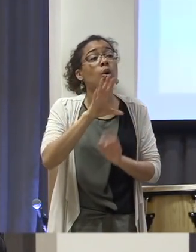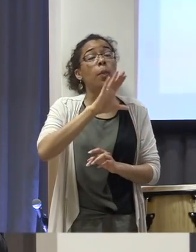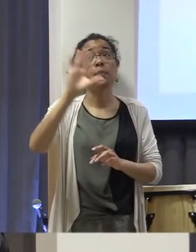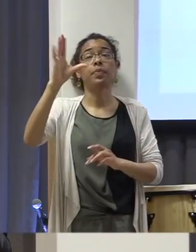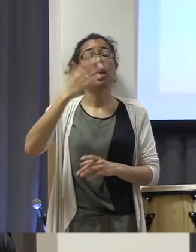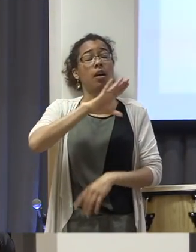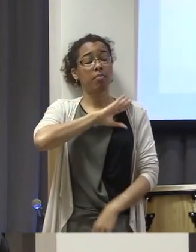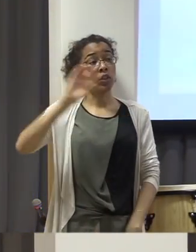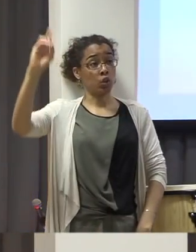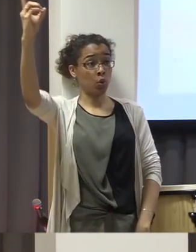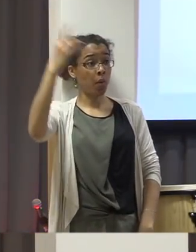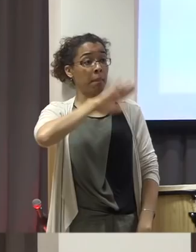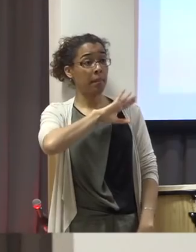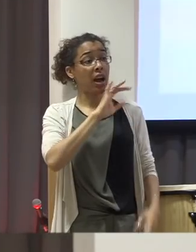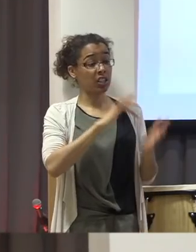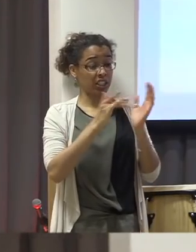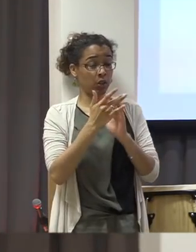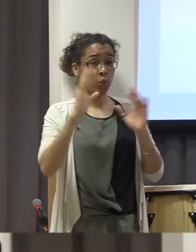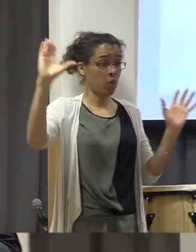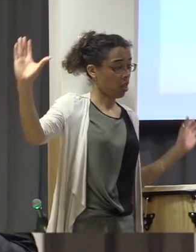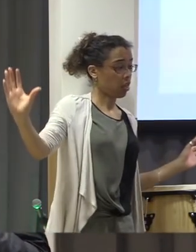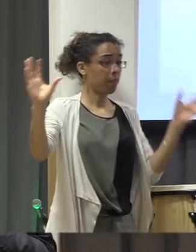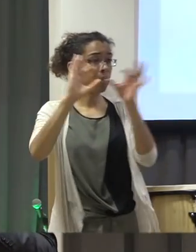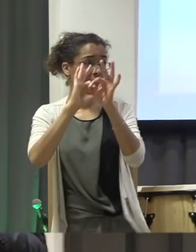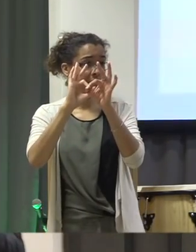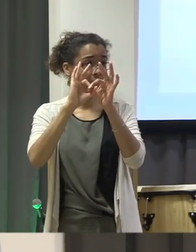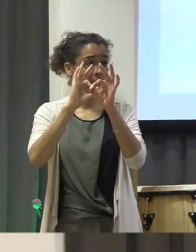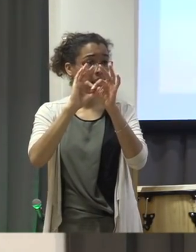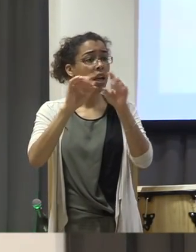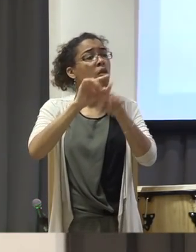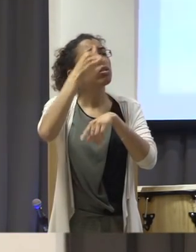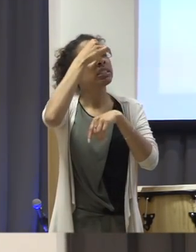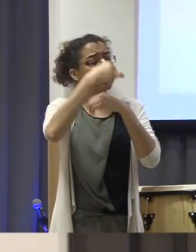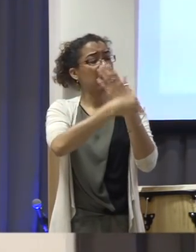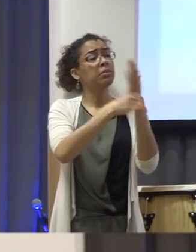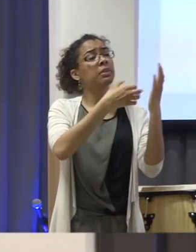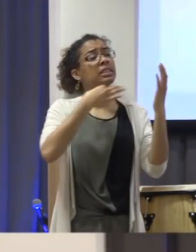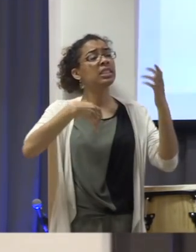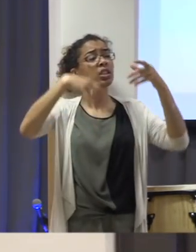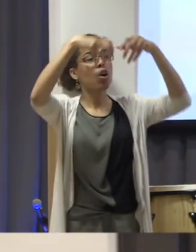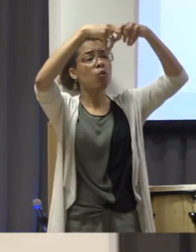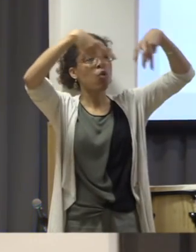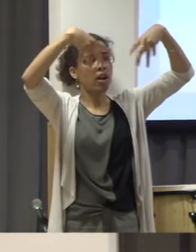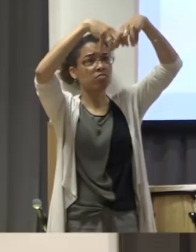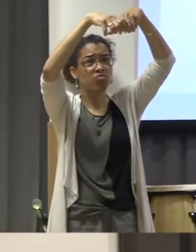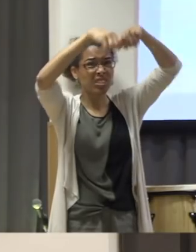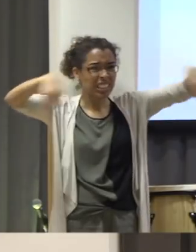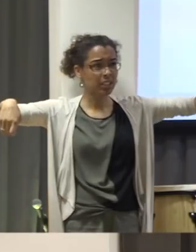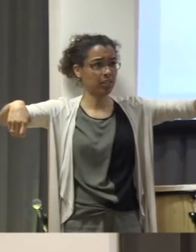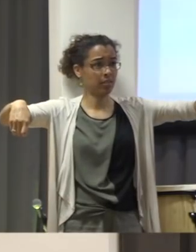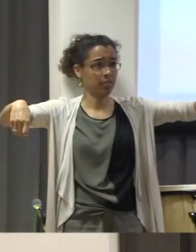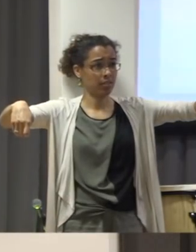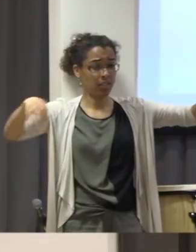récupérés. Donc, nous avons la vie. Et la Bible nous dit encore, le voile est ôté. Donc, si le voile est ôté, et